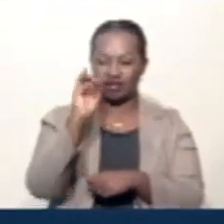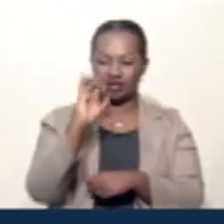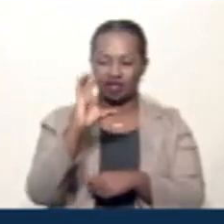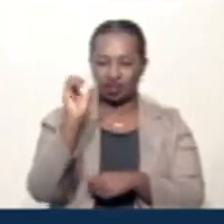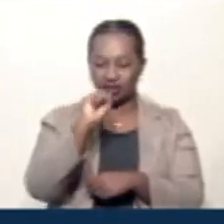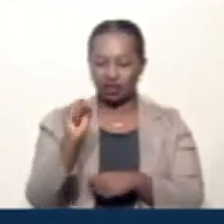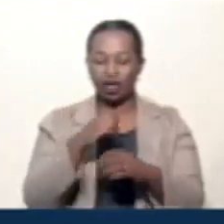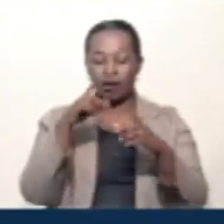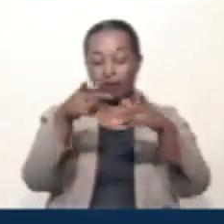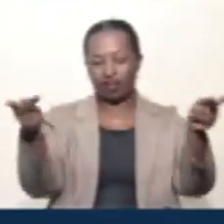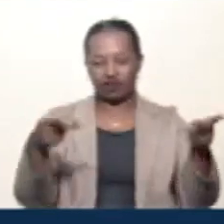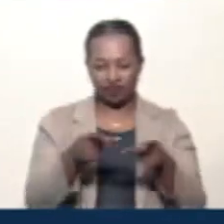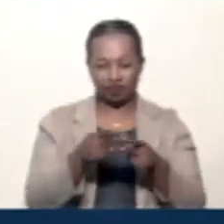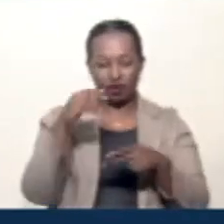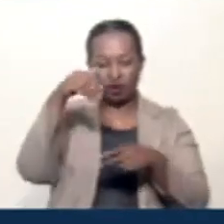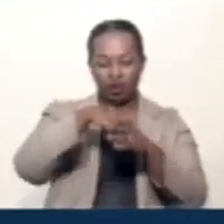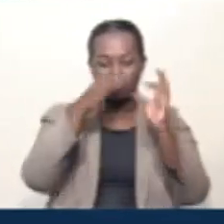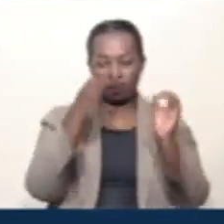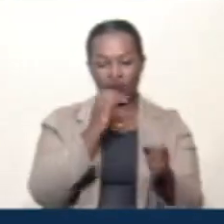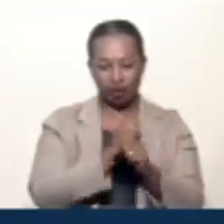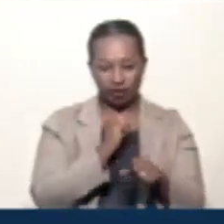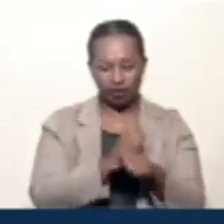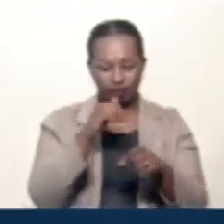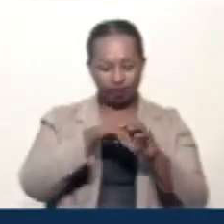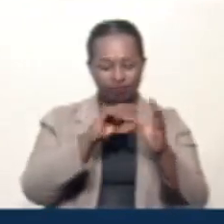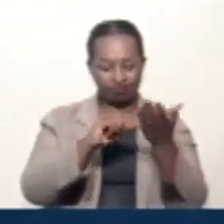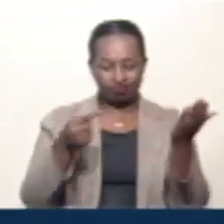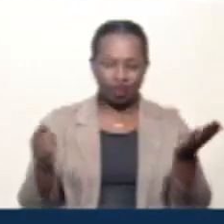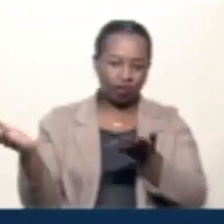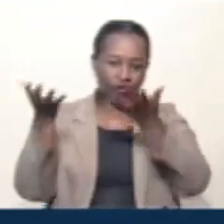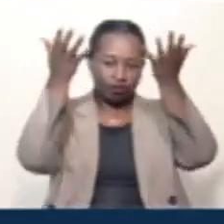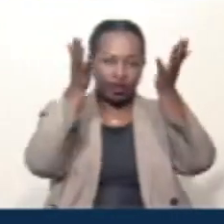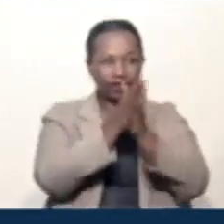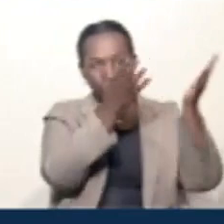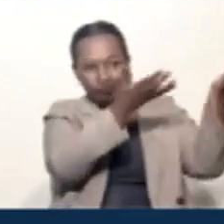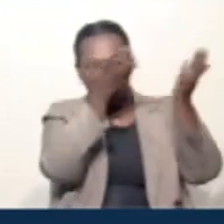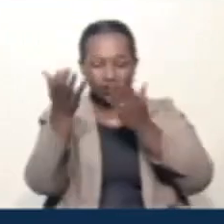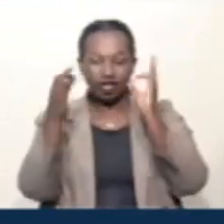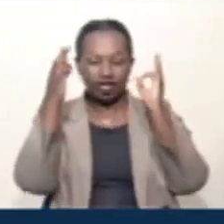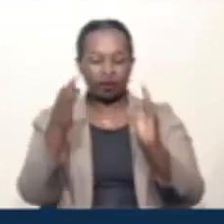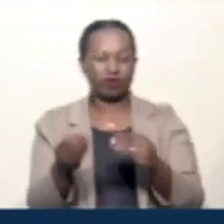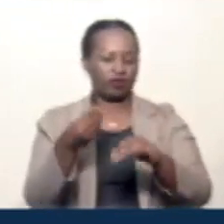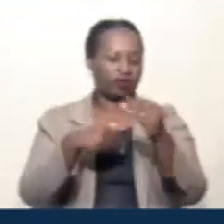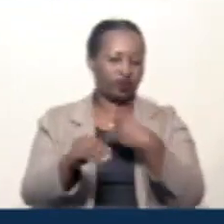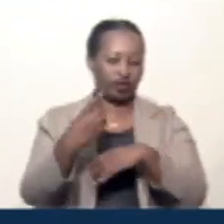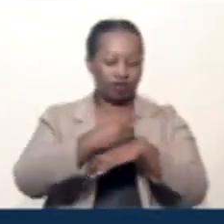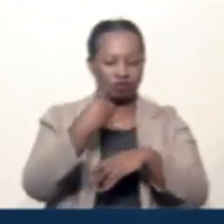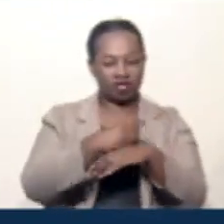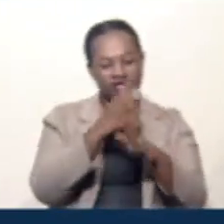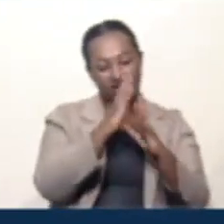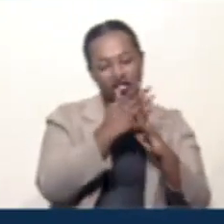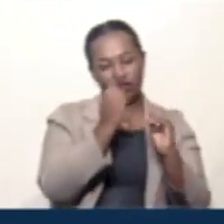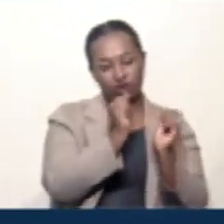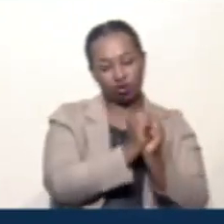birimo ikoranabuhanga mu gupakira no gupakurura kontineri z'ibicuruzwa bijyavuye ku minsi hagati ya 10 na 14 igera ku minsi 3